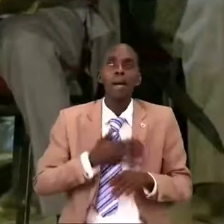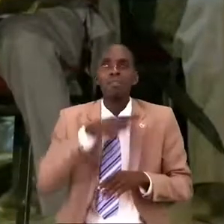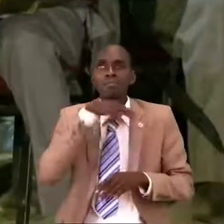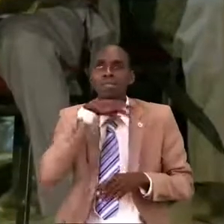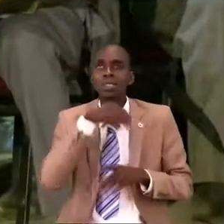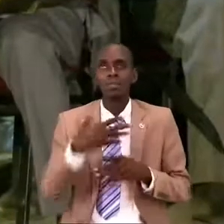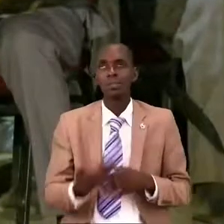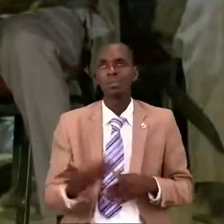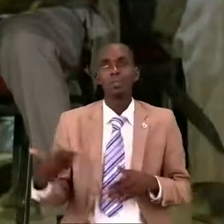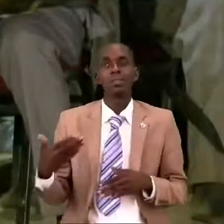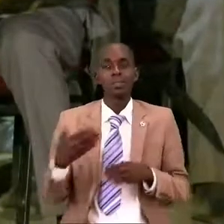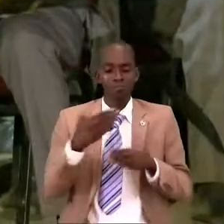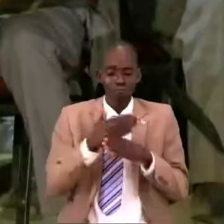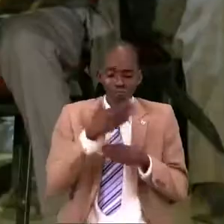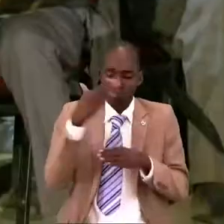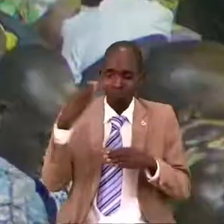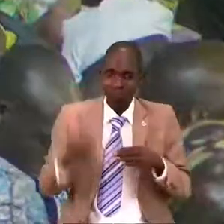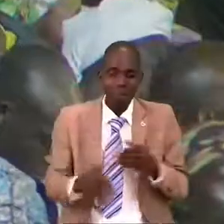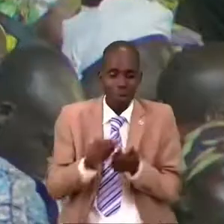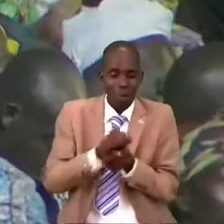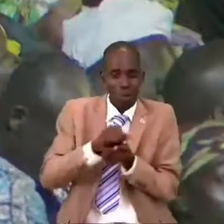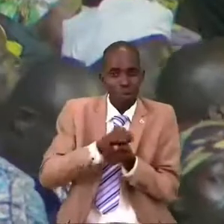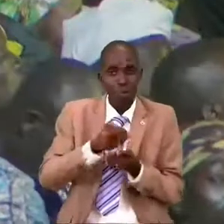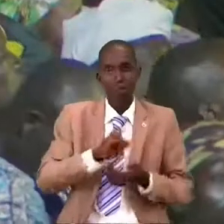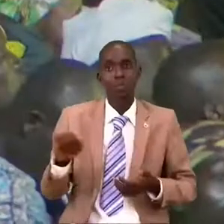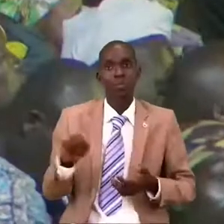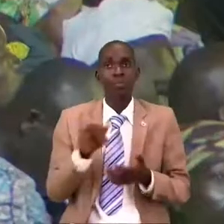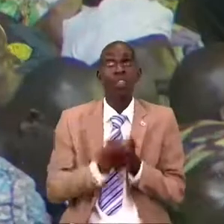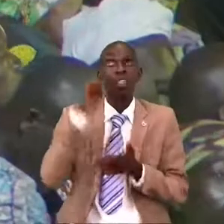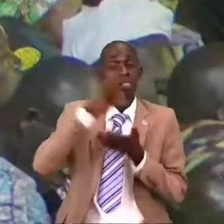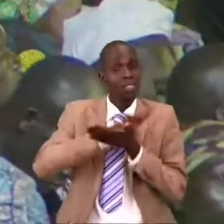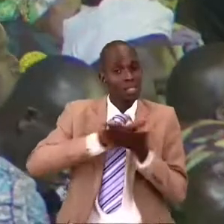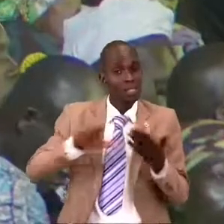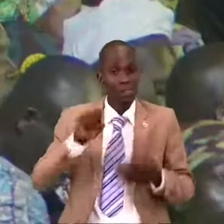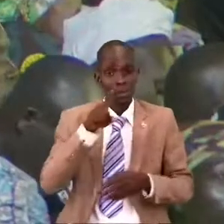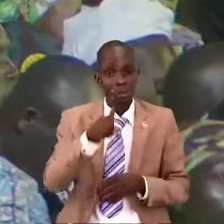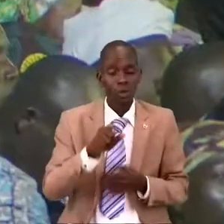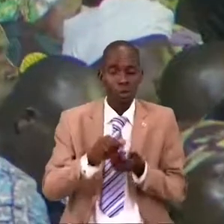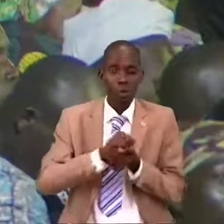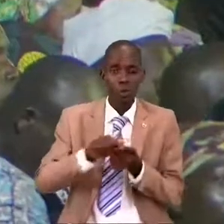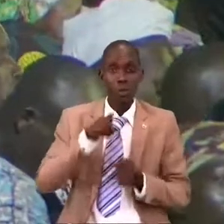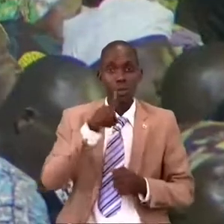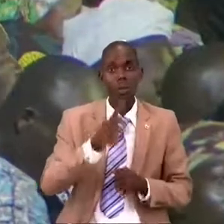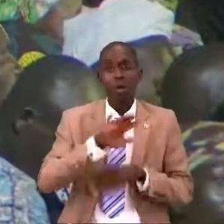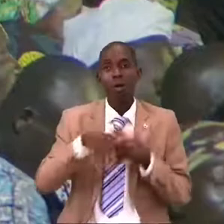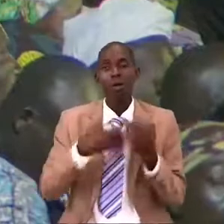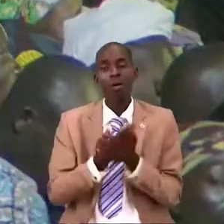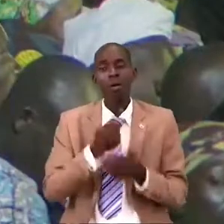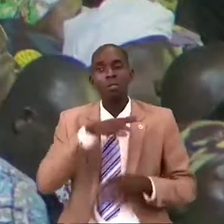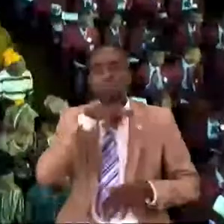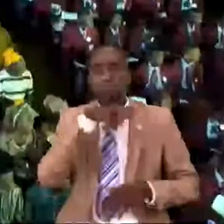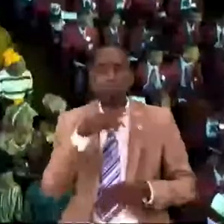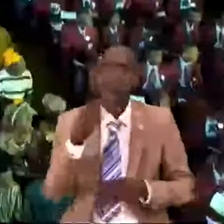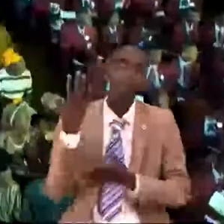te lave. Et toutes les souillures du passé, tout le vagabondage du passé, toute la